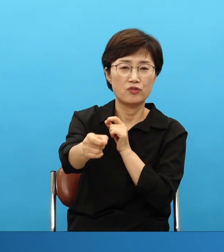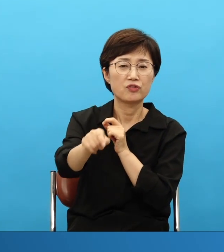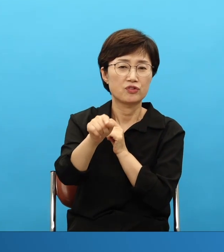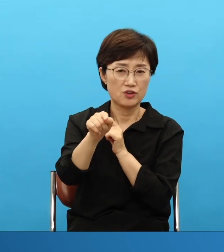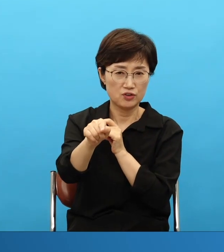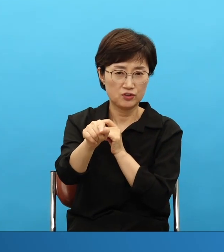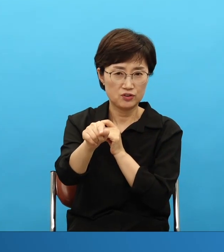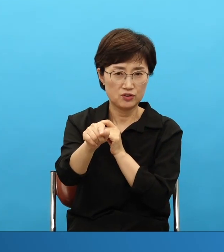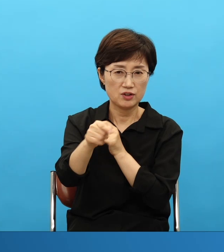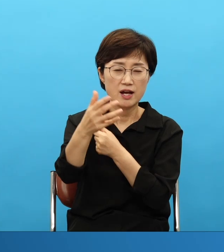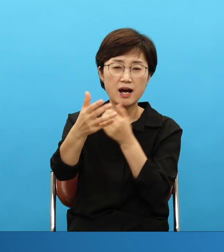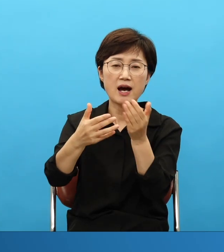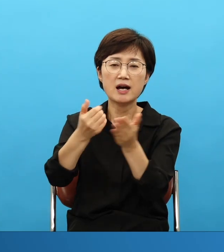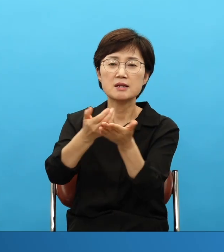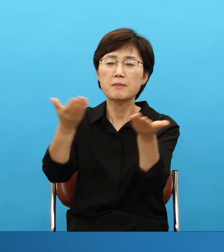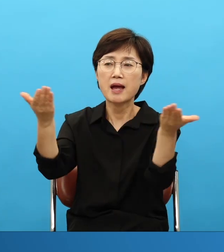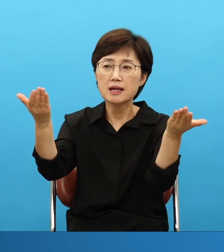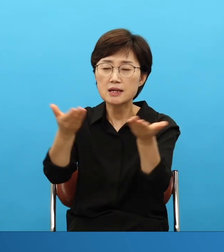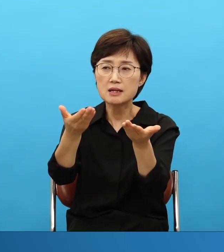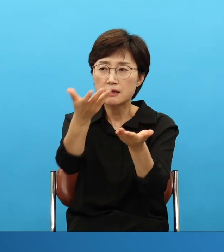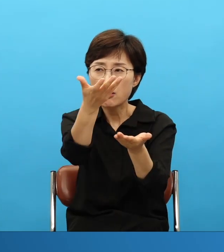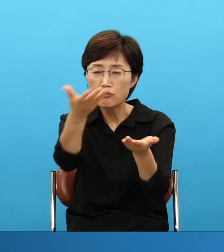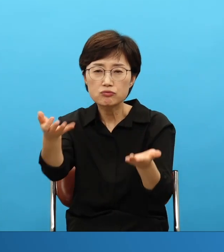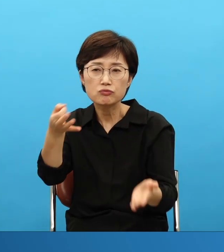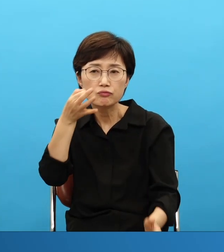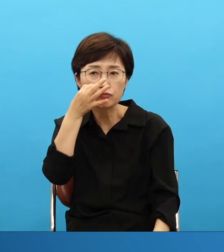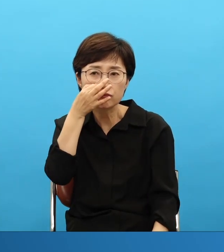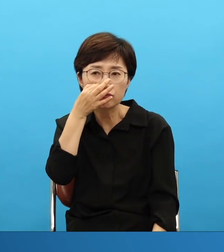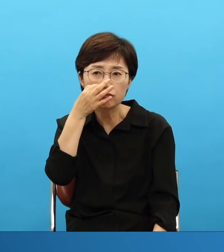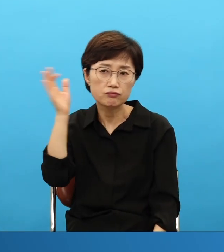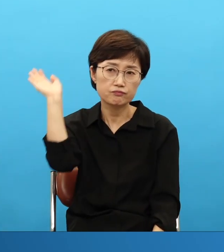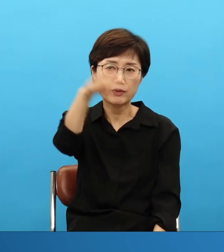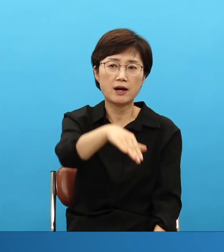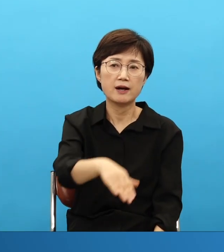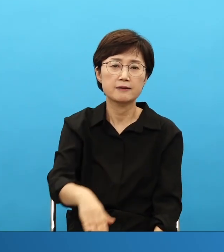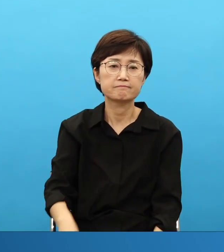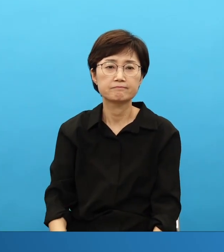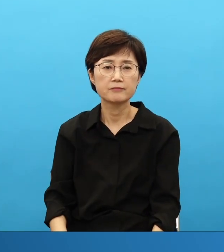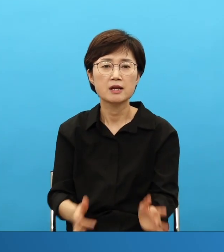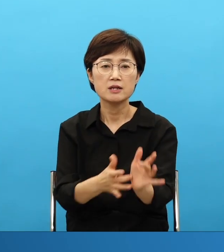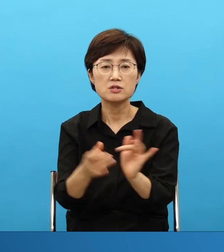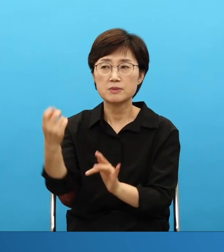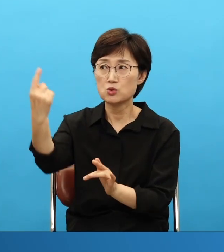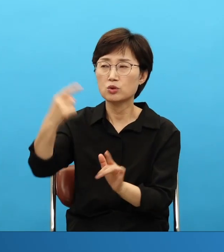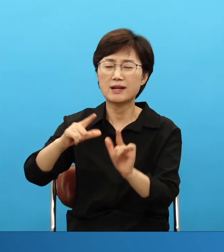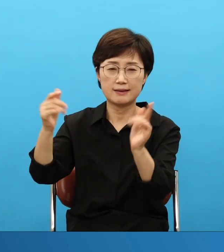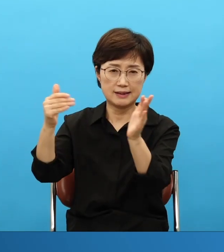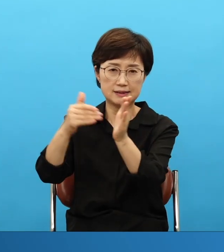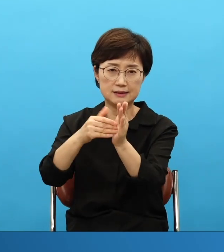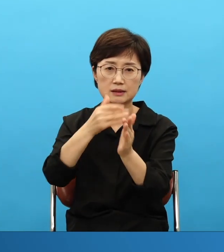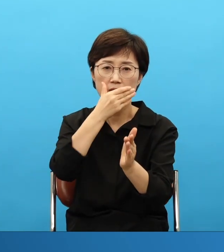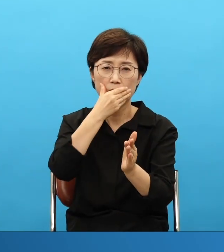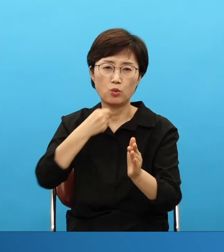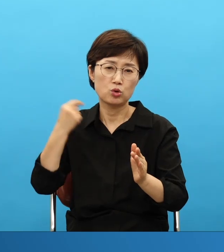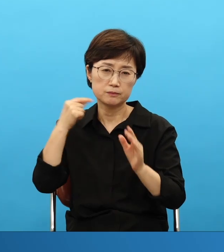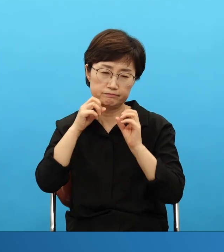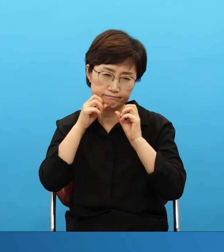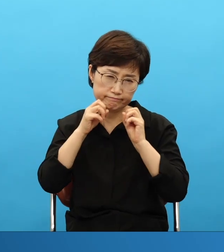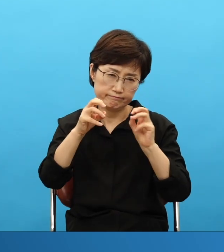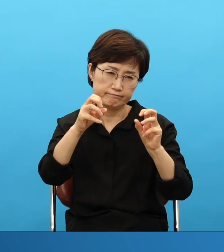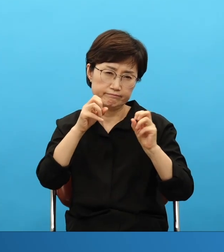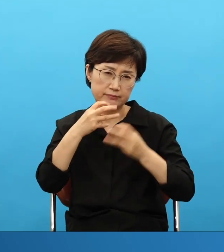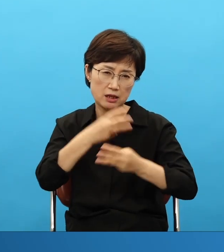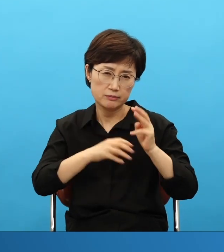영원한 하나님의 역사의 흐름을 보고 가는 겁니다 예수님 재림하시는 날까지이 복음운동 전도운동